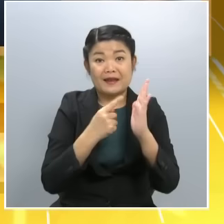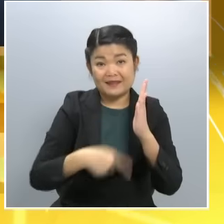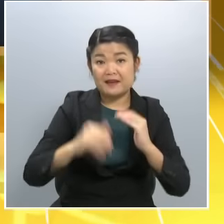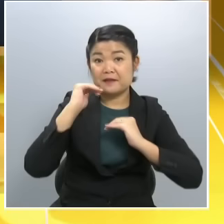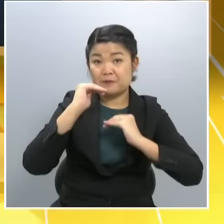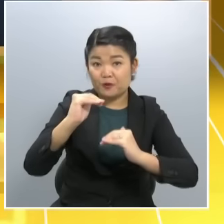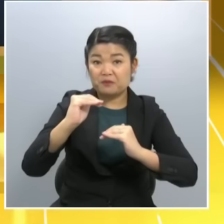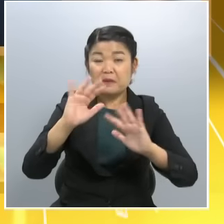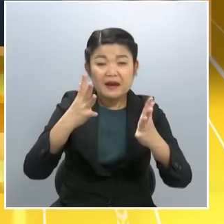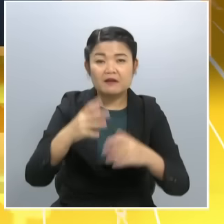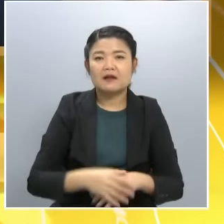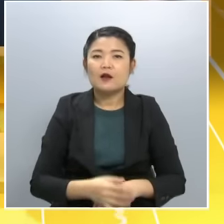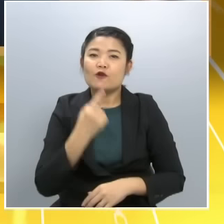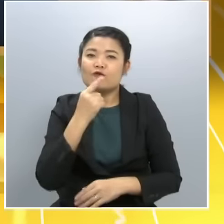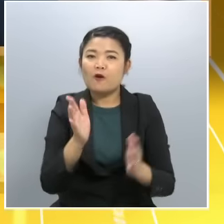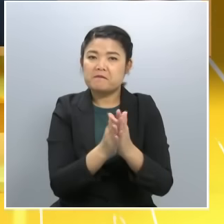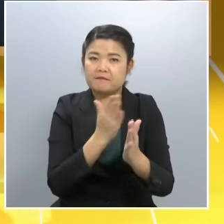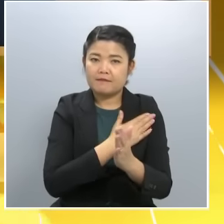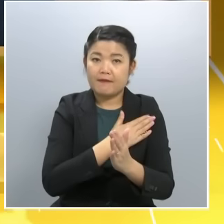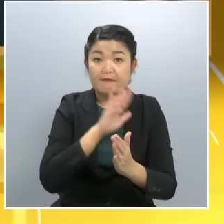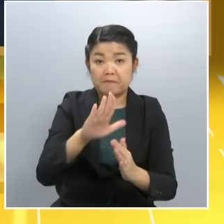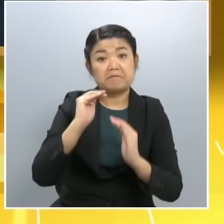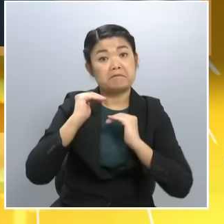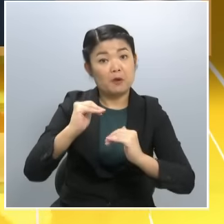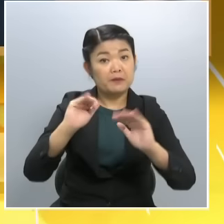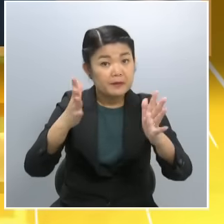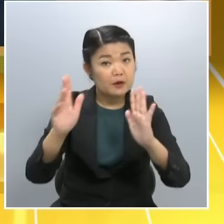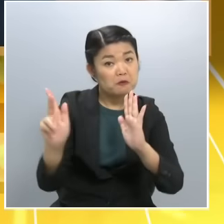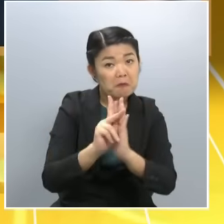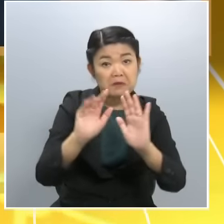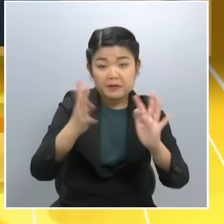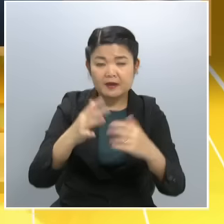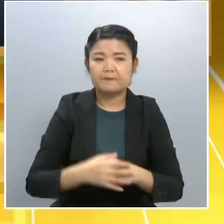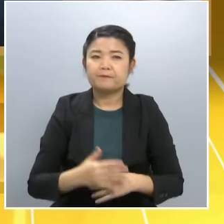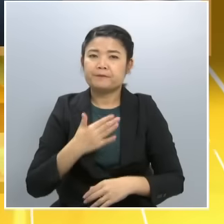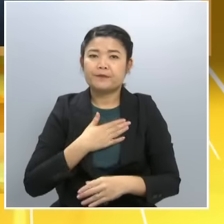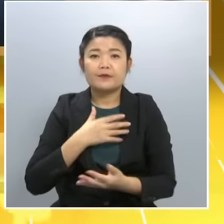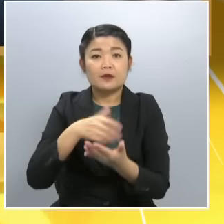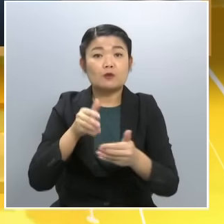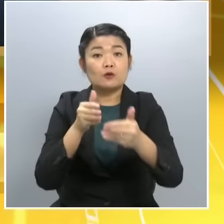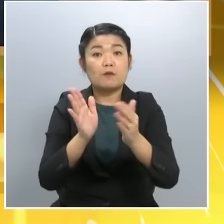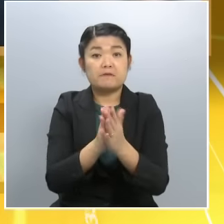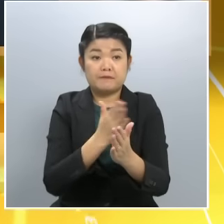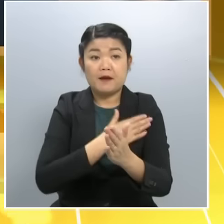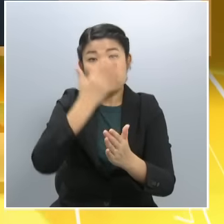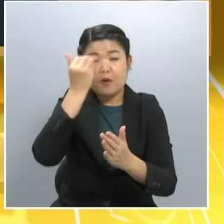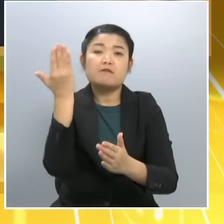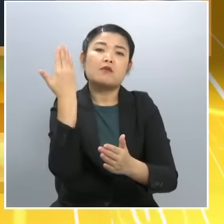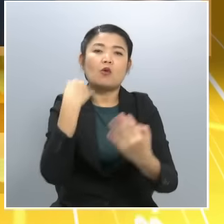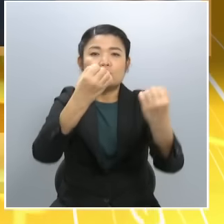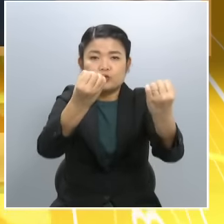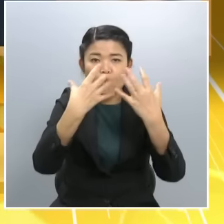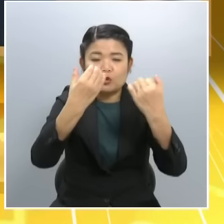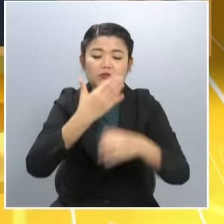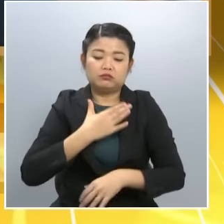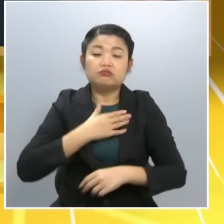ฟ้องพระนะครับแต่ผมก็เรียนพระอาจารย์อย่างนี้ครับในเมื่อพระอาจารย์เนี่ยก็เคยเป็นพระอาจารย์ของผมมาก่อนครั้งนี้